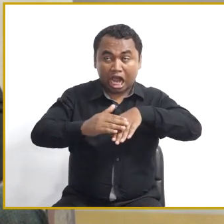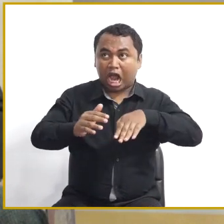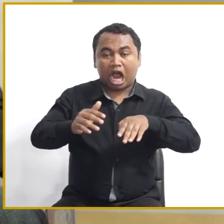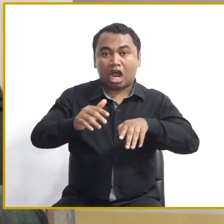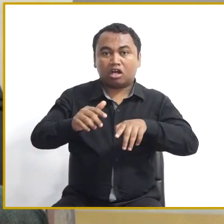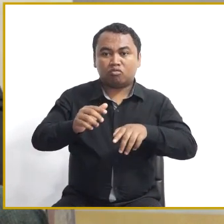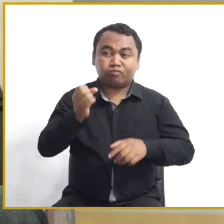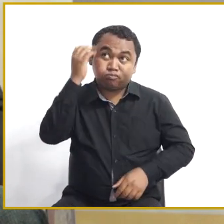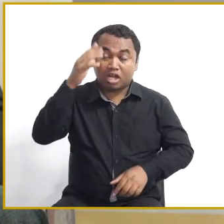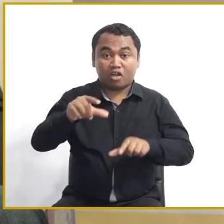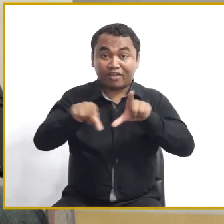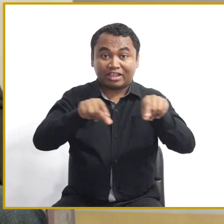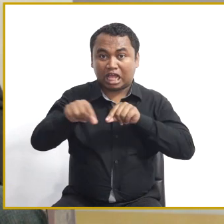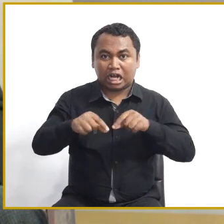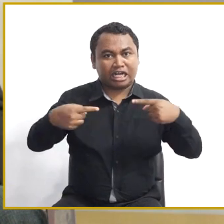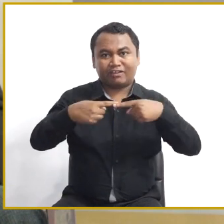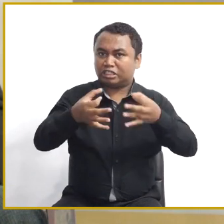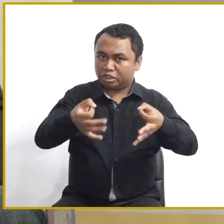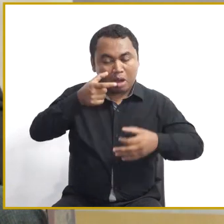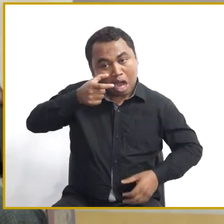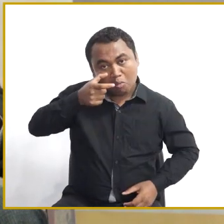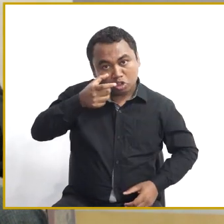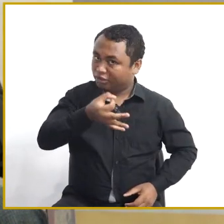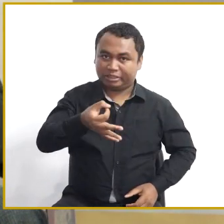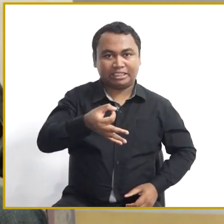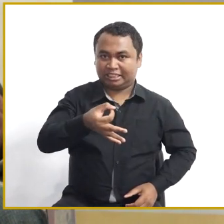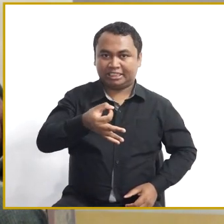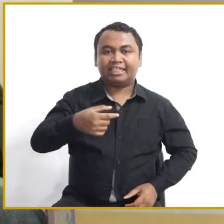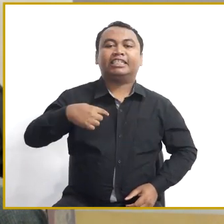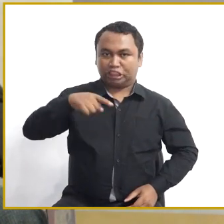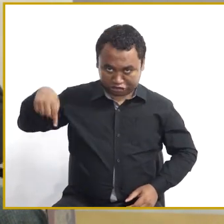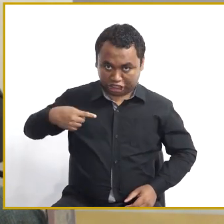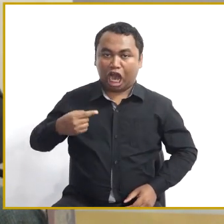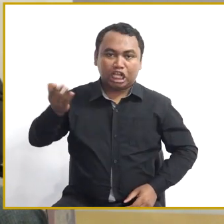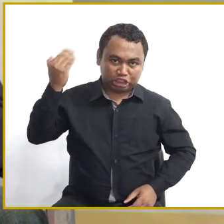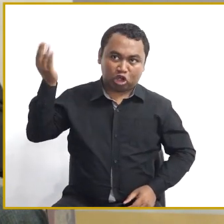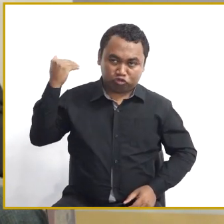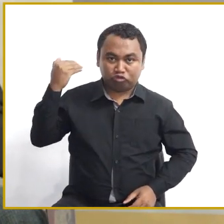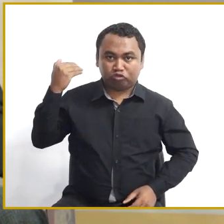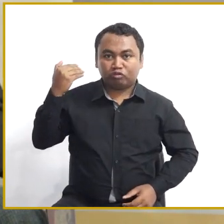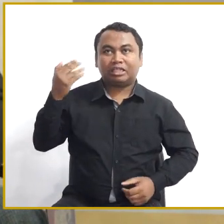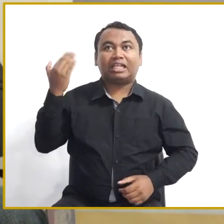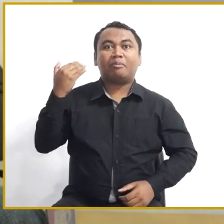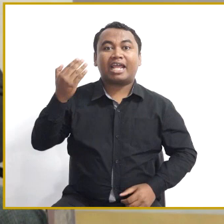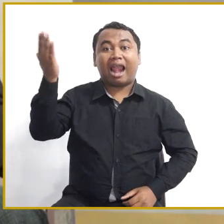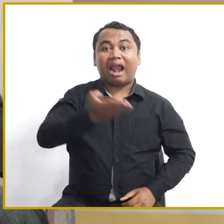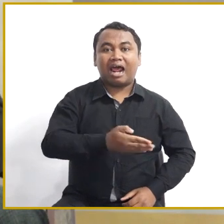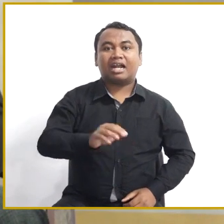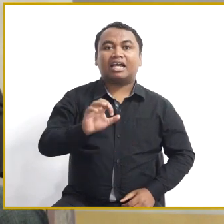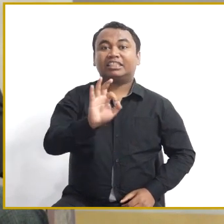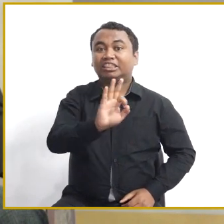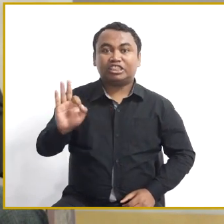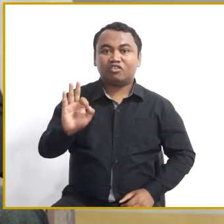moa ny hoe antokotokana no mitondra, dia teo vao nipitranga tamin'ilay 90-001 zay anisan'ny tenanay